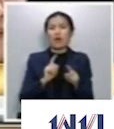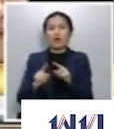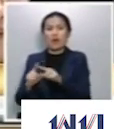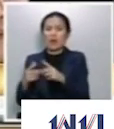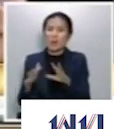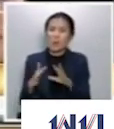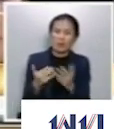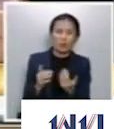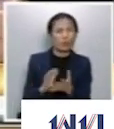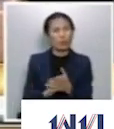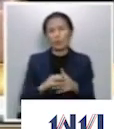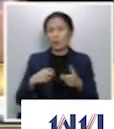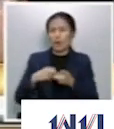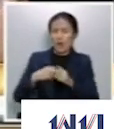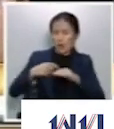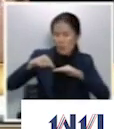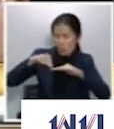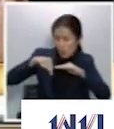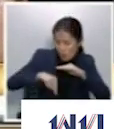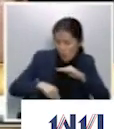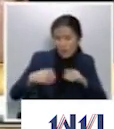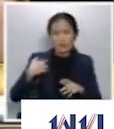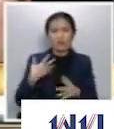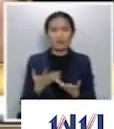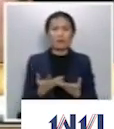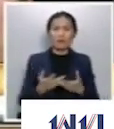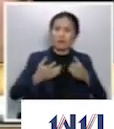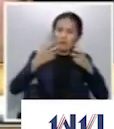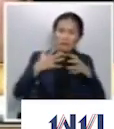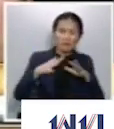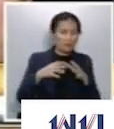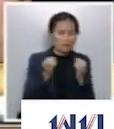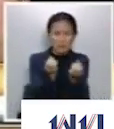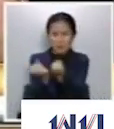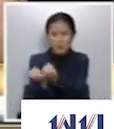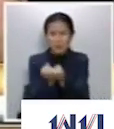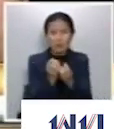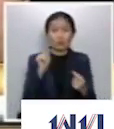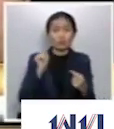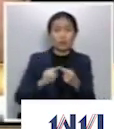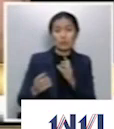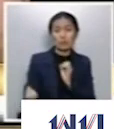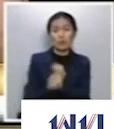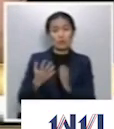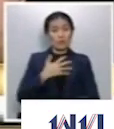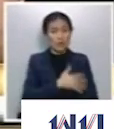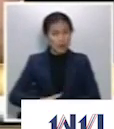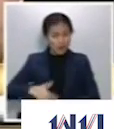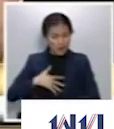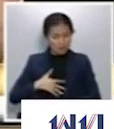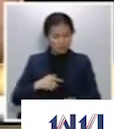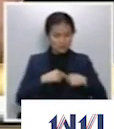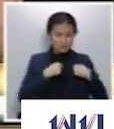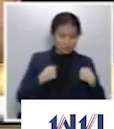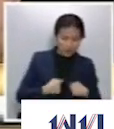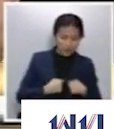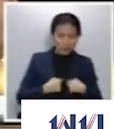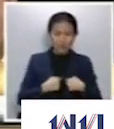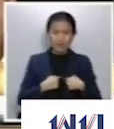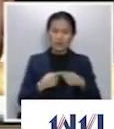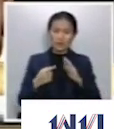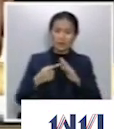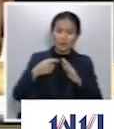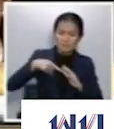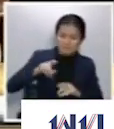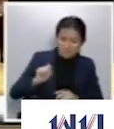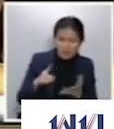ซ้อนทั้งจำนวนเหตุการณ์และลักษณะของความรุนแรงทั้งทางร่างกายจิตใจทางเพศการละเลยปล่อยป